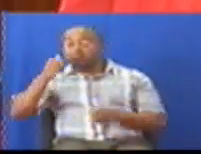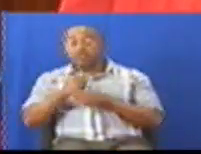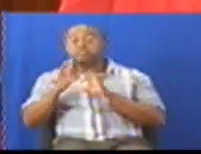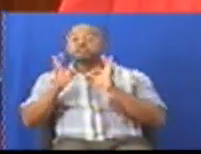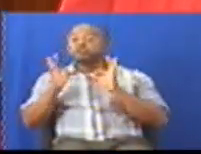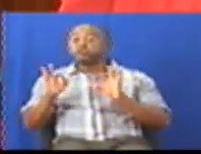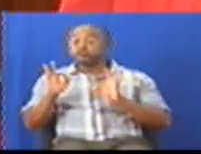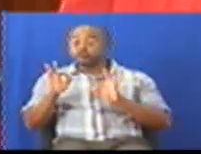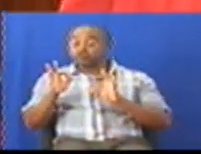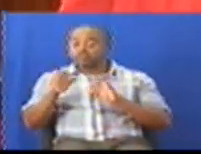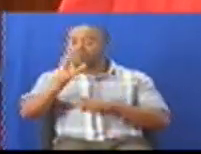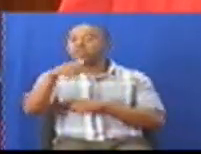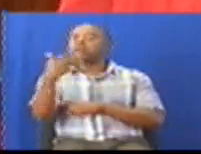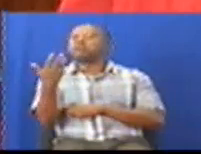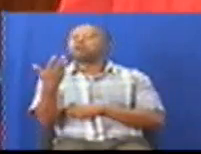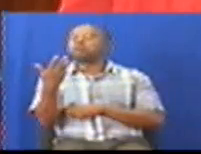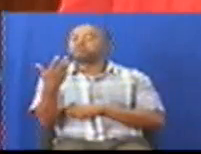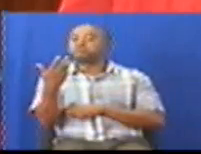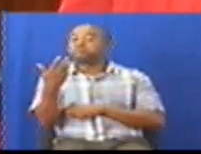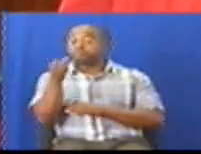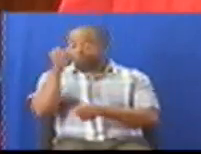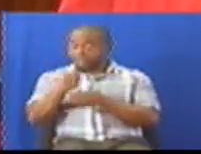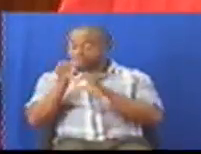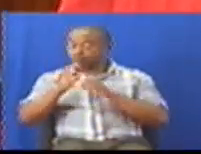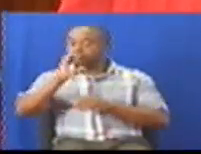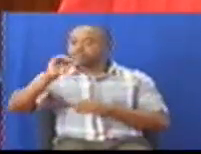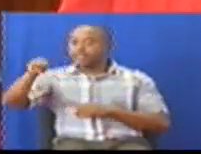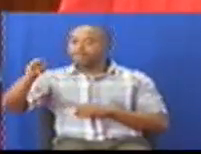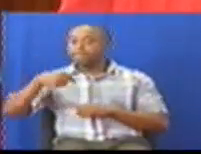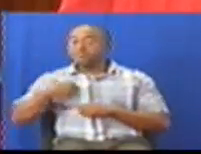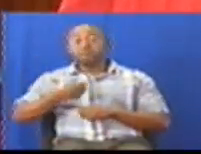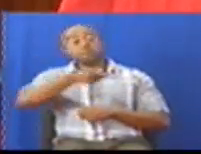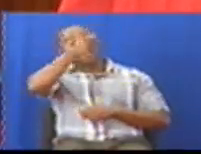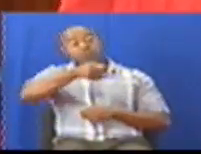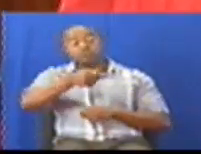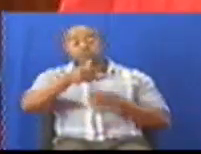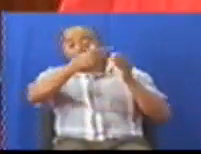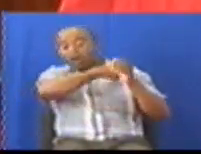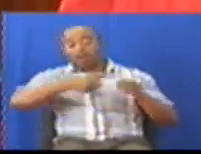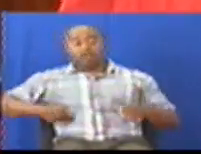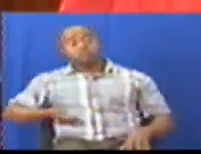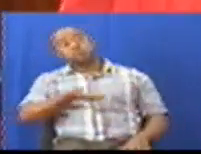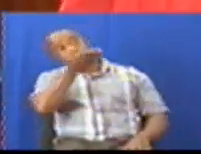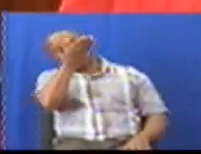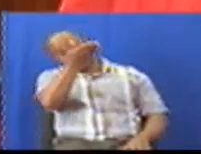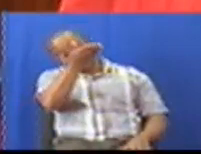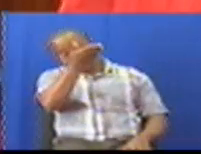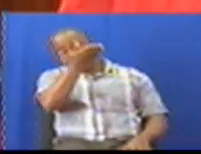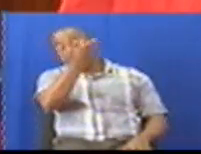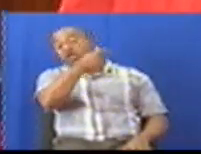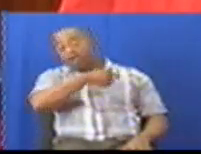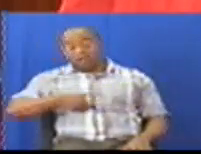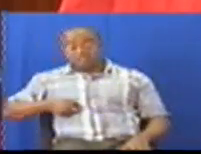miaka mitano. Mheshimiwa Naibu Spika, nampongeza Mheshimiwa Rais, Mheshimiwa John Pombe